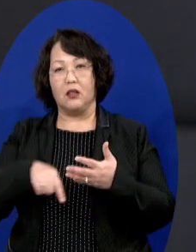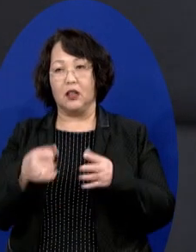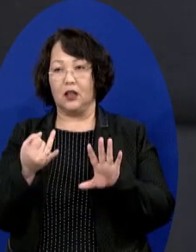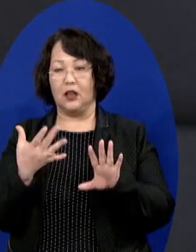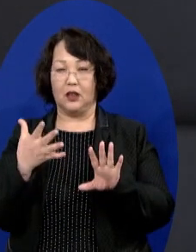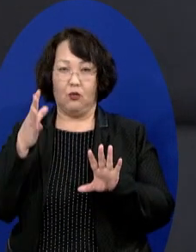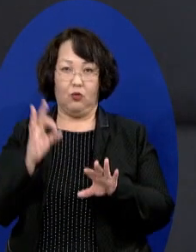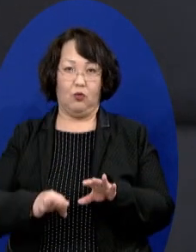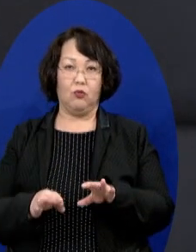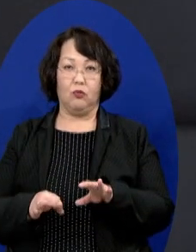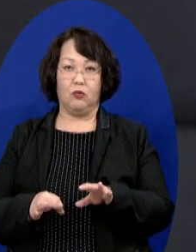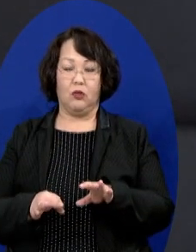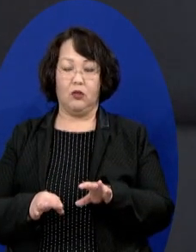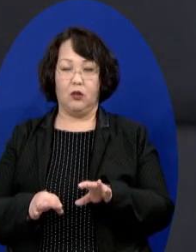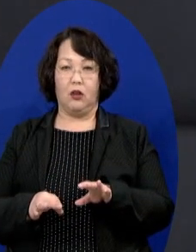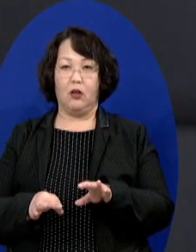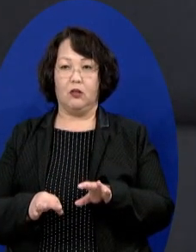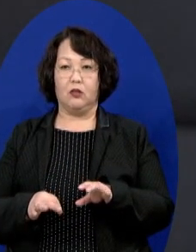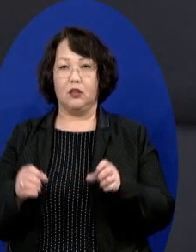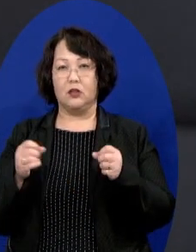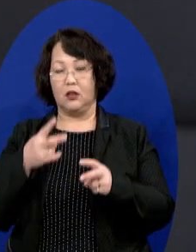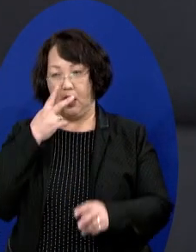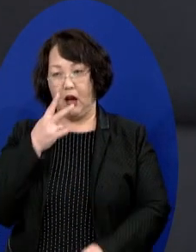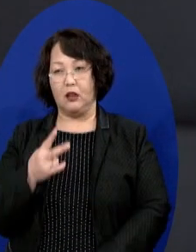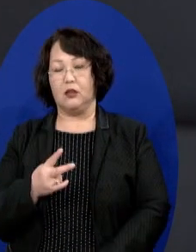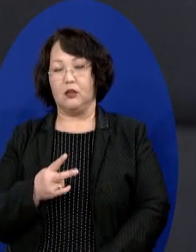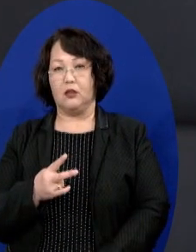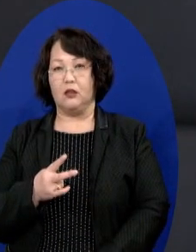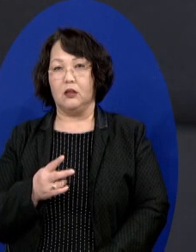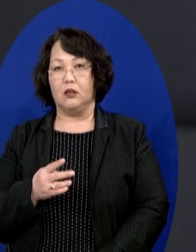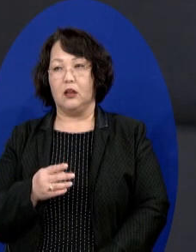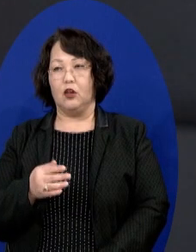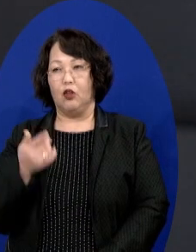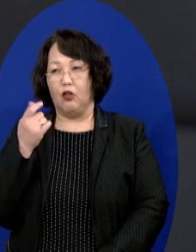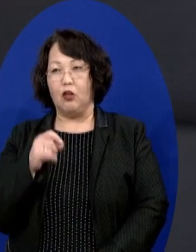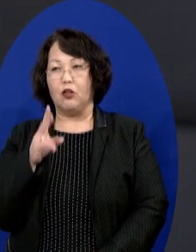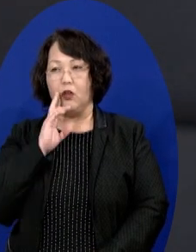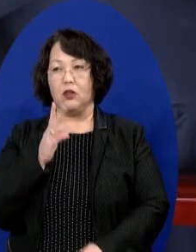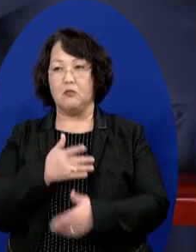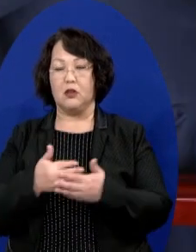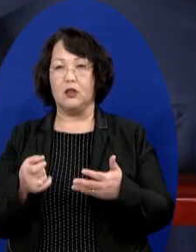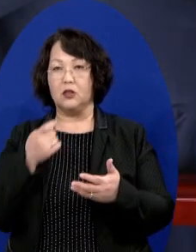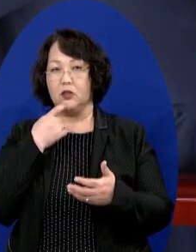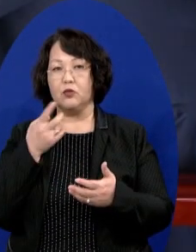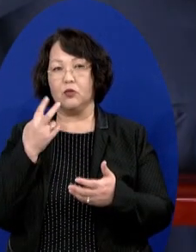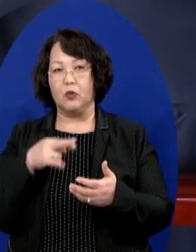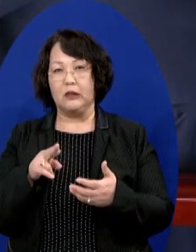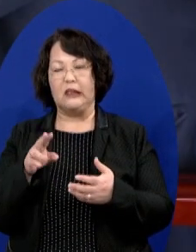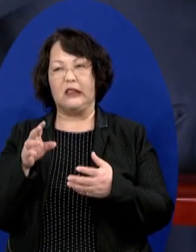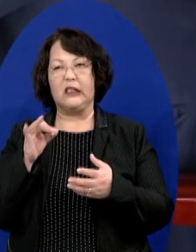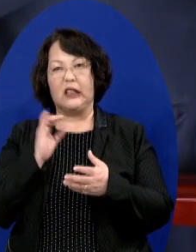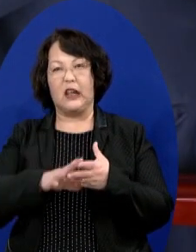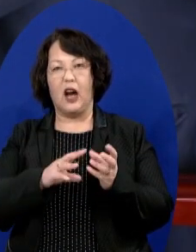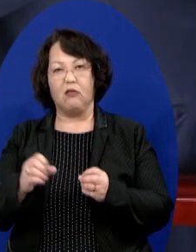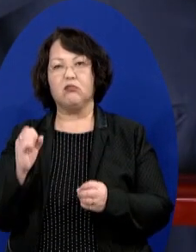орчим хувь эзэлдэг бас нэлээ жинтэй одоо гол одоо хүнсний хэрэглээний бүтээгдэхүүн байна. Яг яралтай гурмаар баталсан